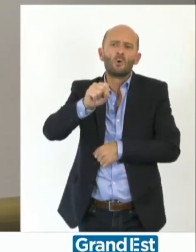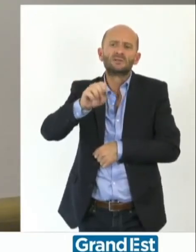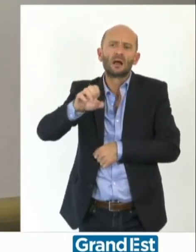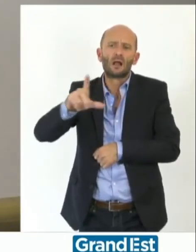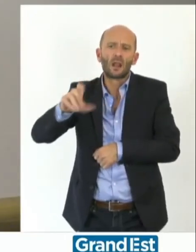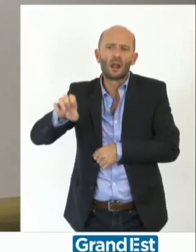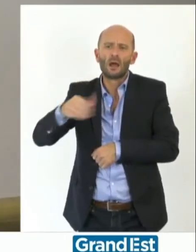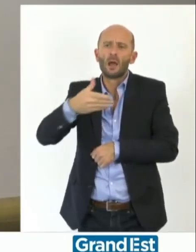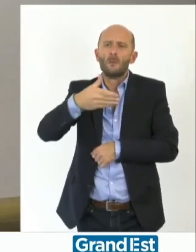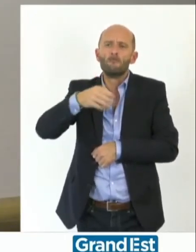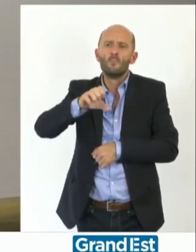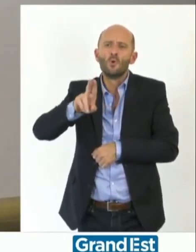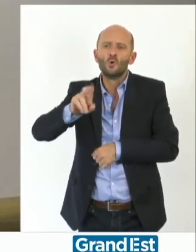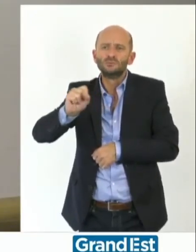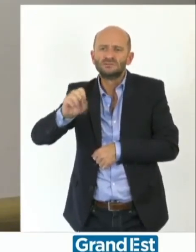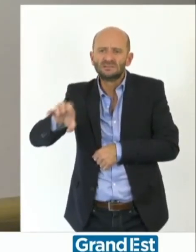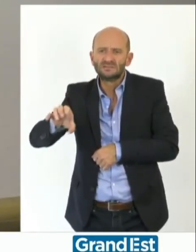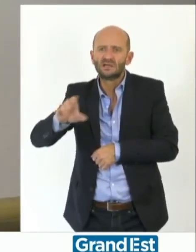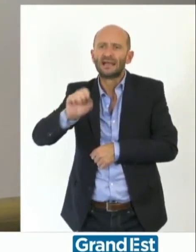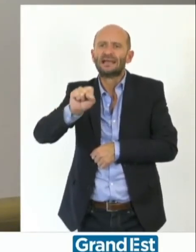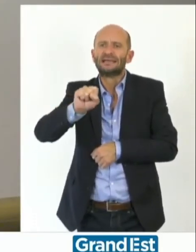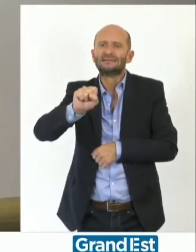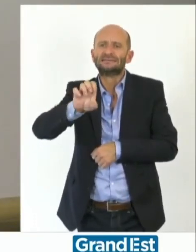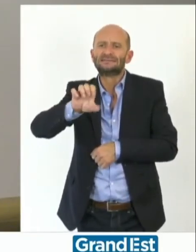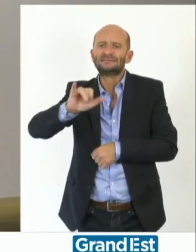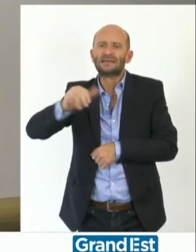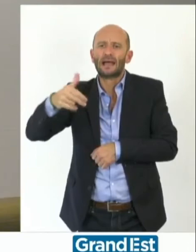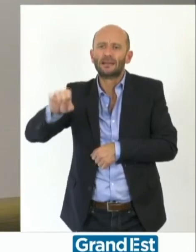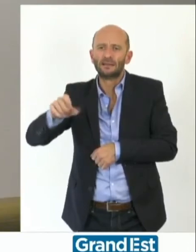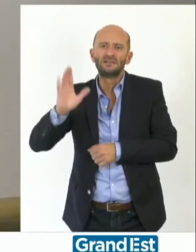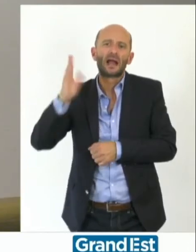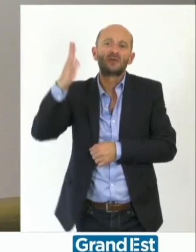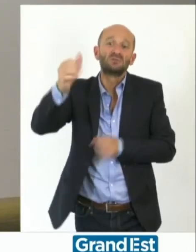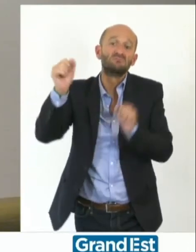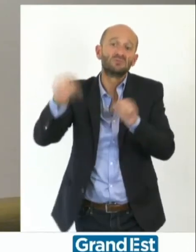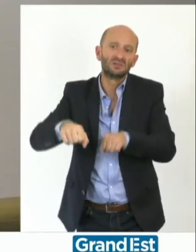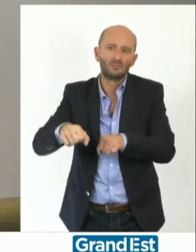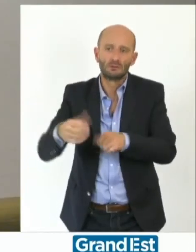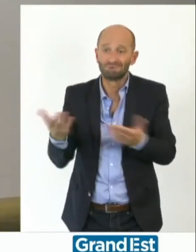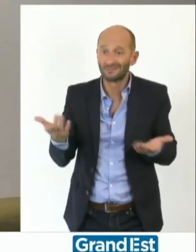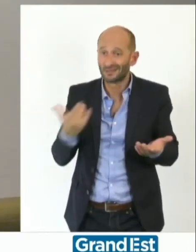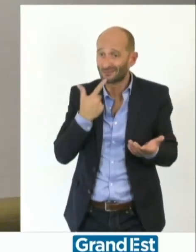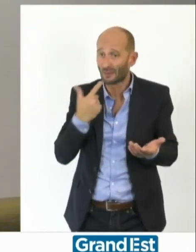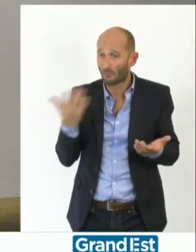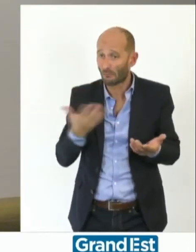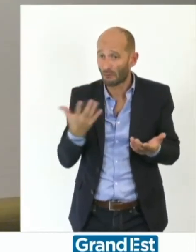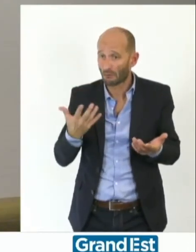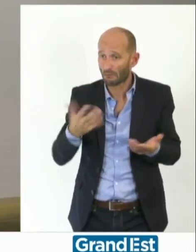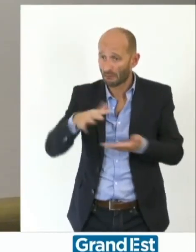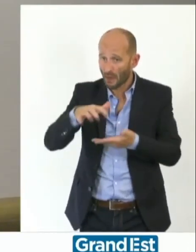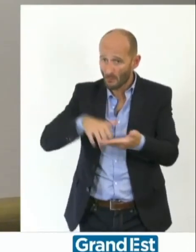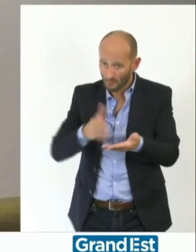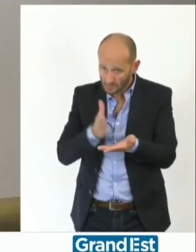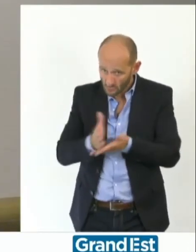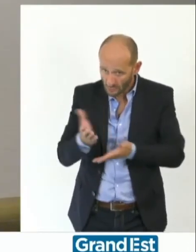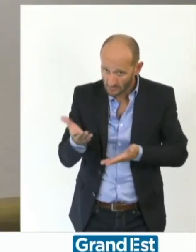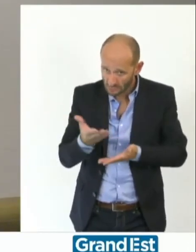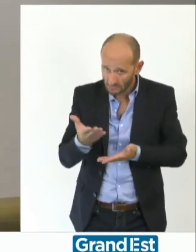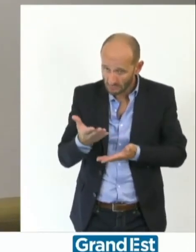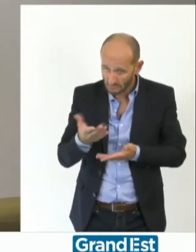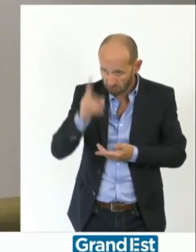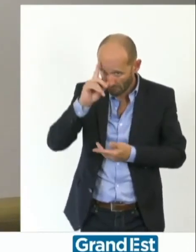le terme par la suite ne veut absolument rien dire pourquoi rédiger vos rapports de cette manière si ce n'est pour